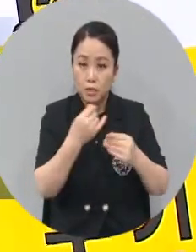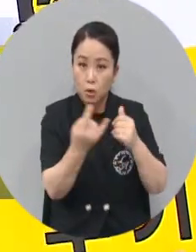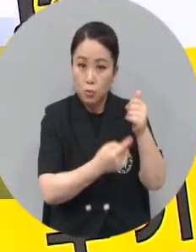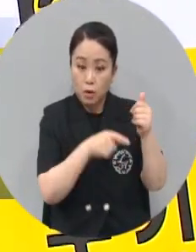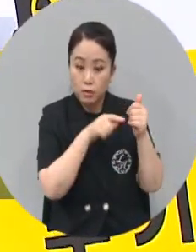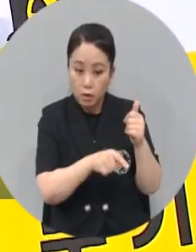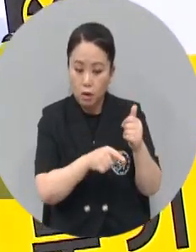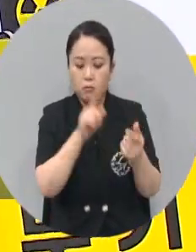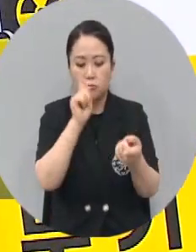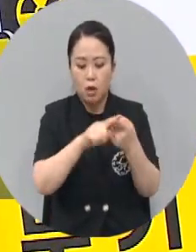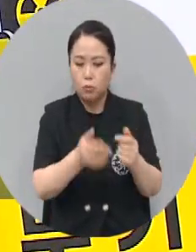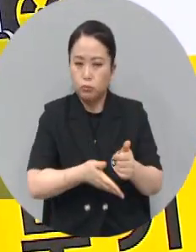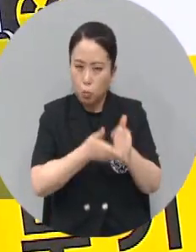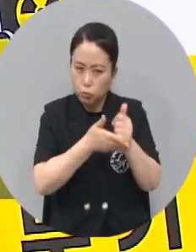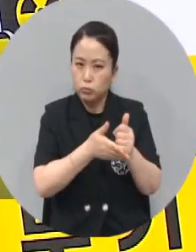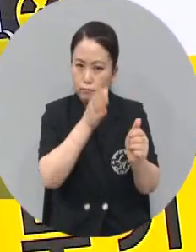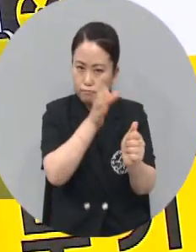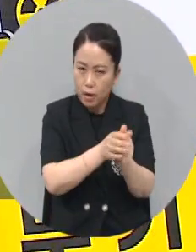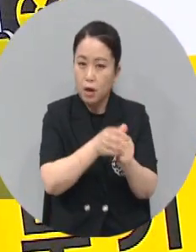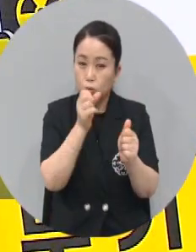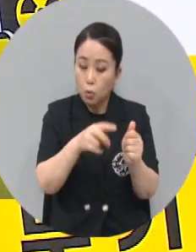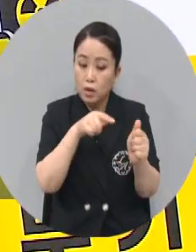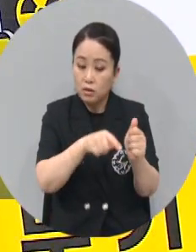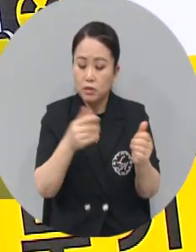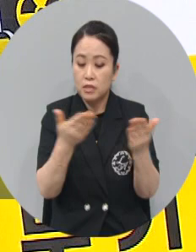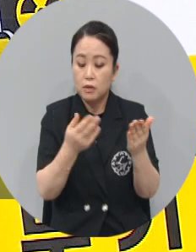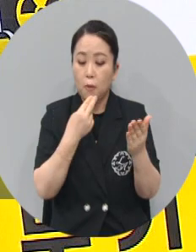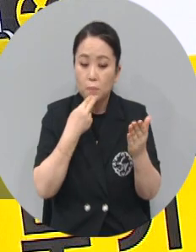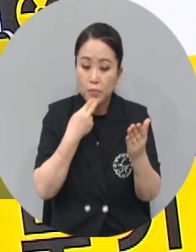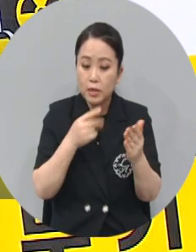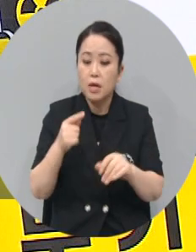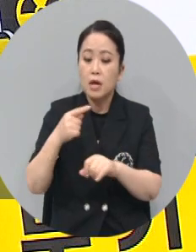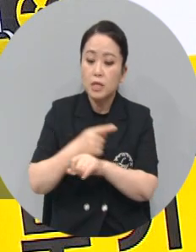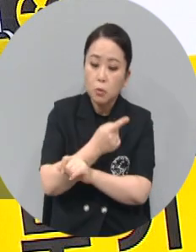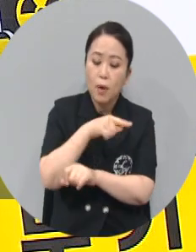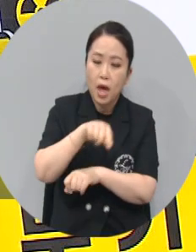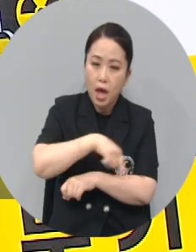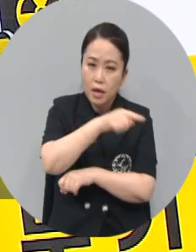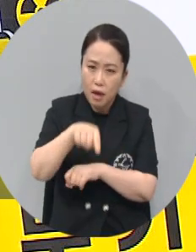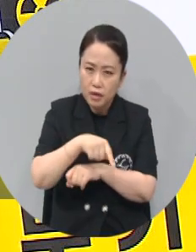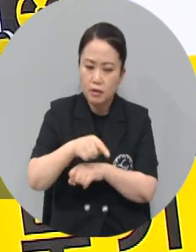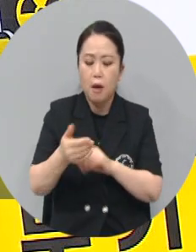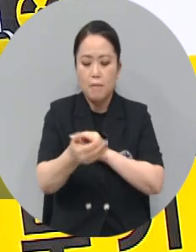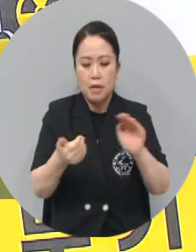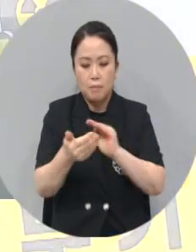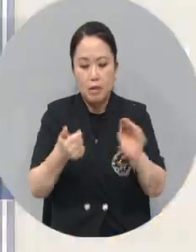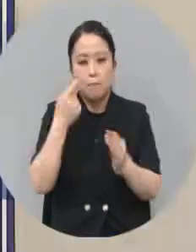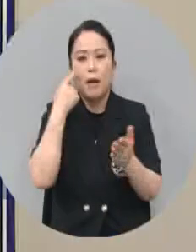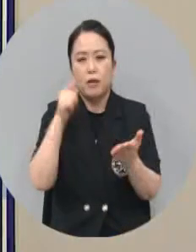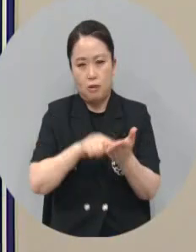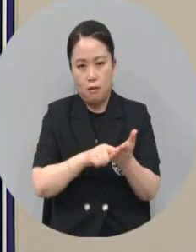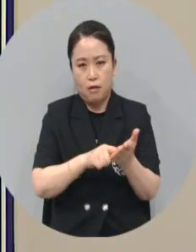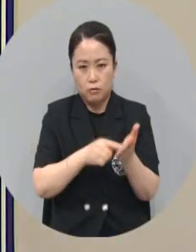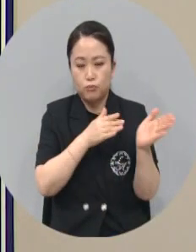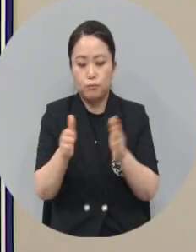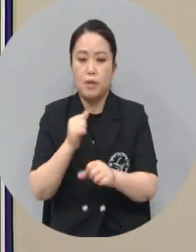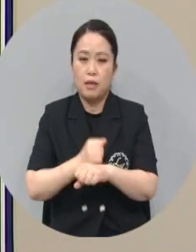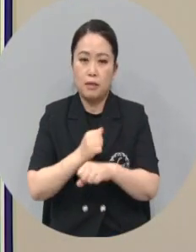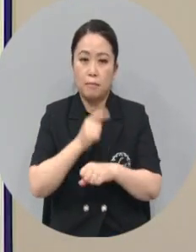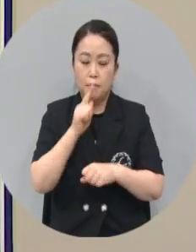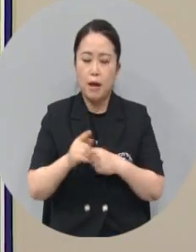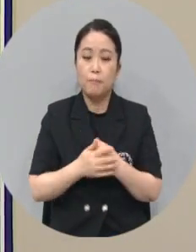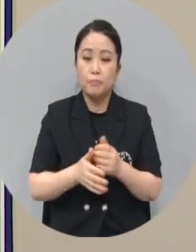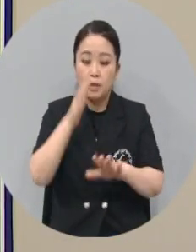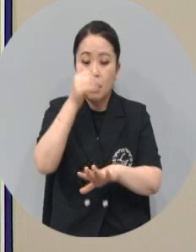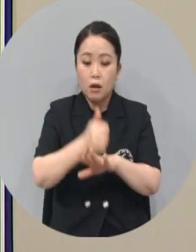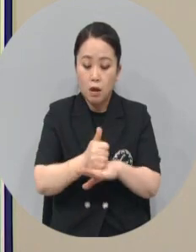거기에서 주로 다루지 않는 영역과 분야들, 내용들을 찾아서 발굴해서 그것을 미리 사전적으로 대비하는. 결국